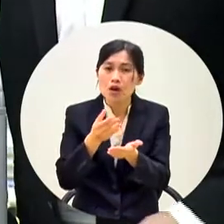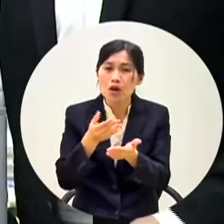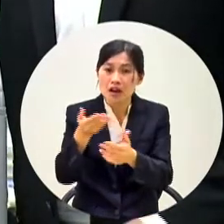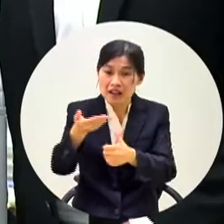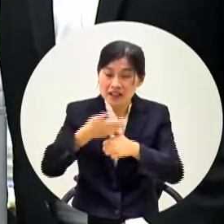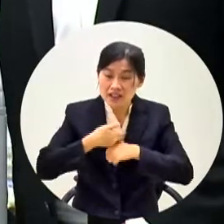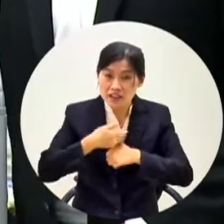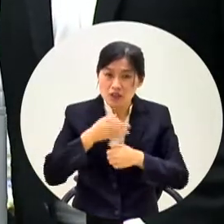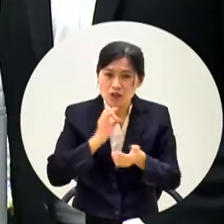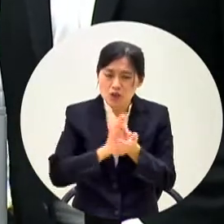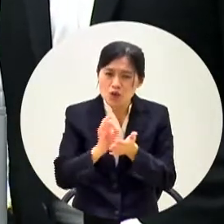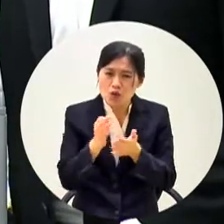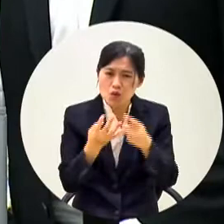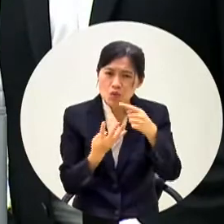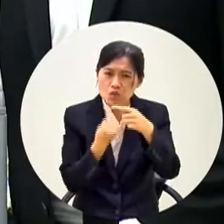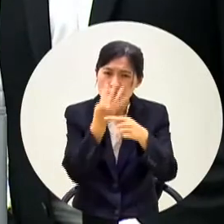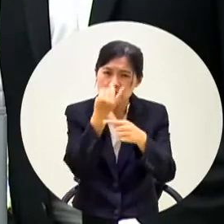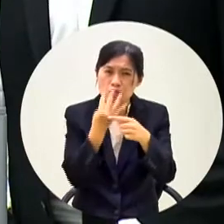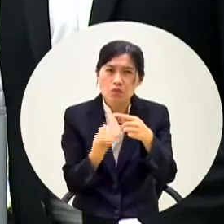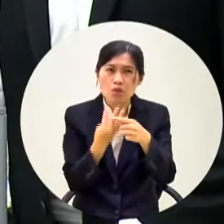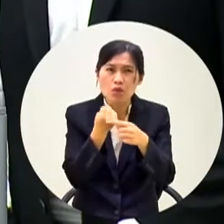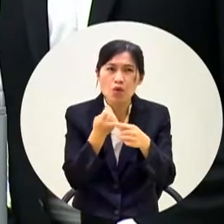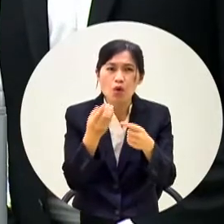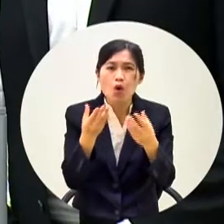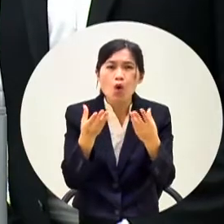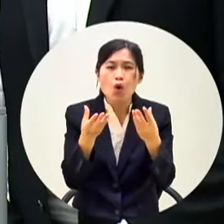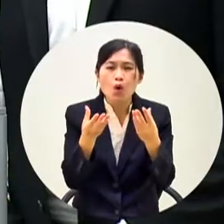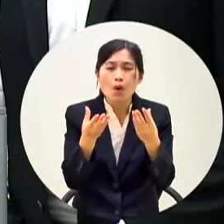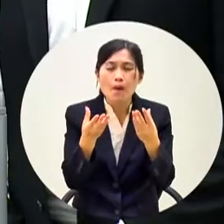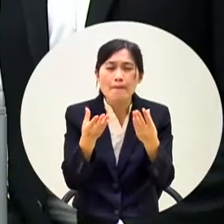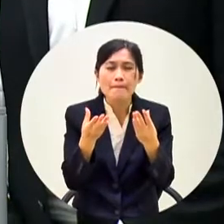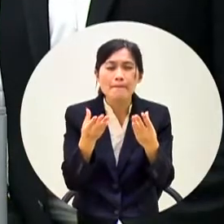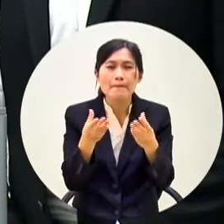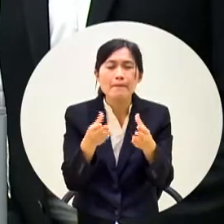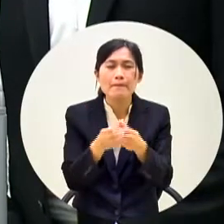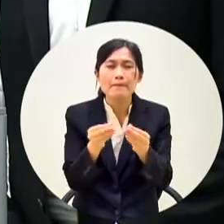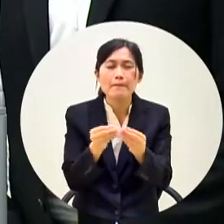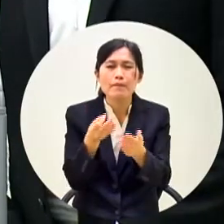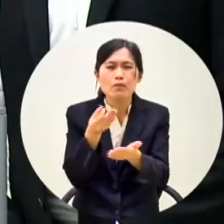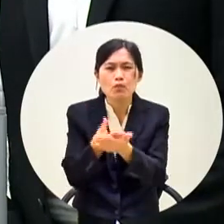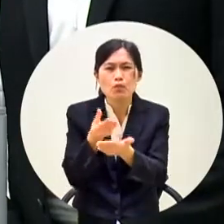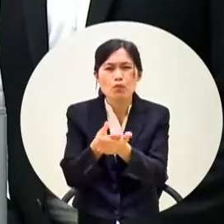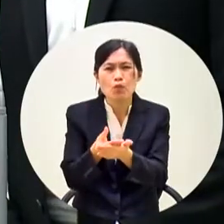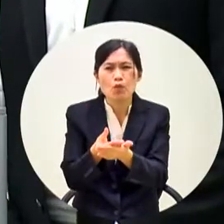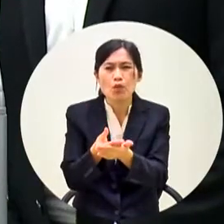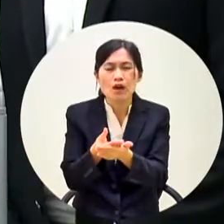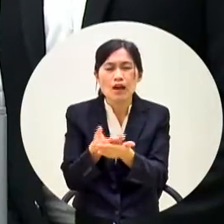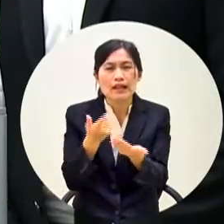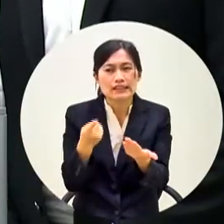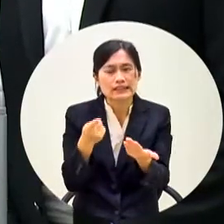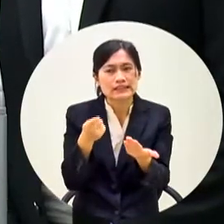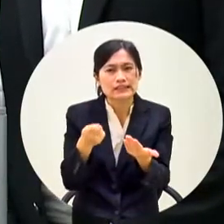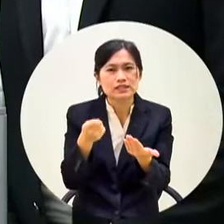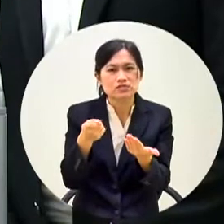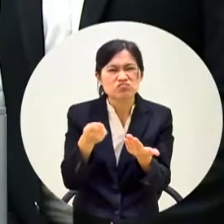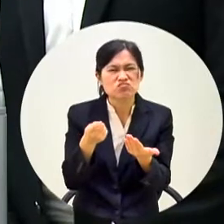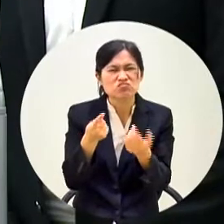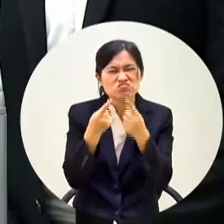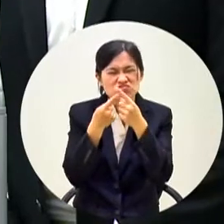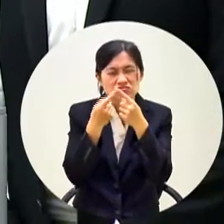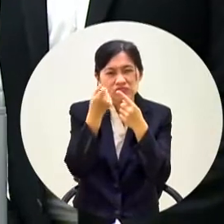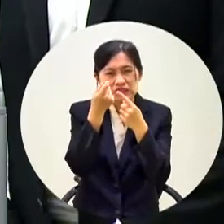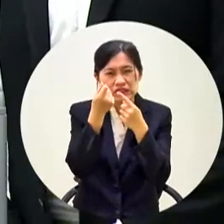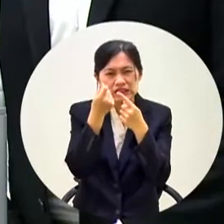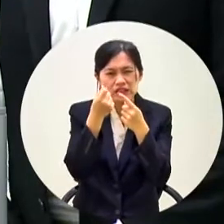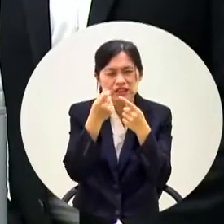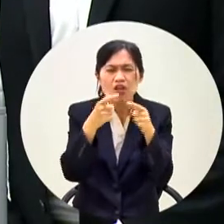实家己原报告吼，差不多啦，无偿使用因的地主的迄个比例拢无介悬啦吼，但是讲伊占的土地的迄个面积其实无